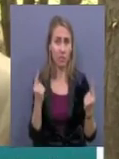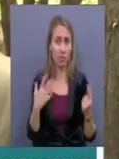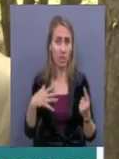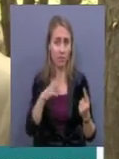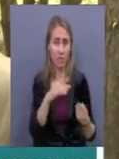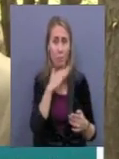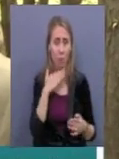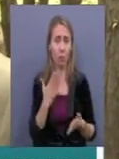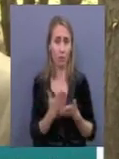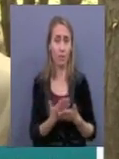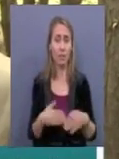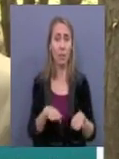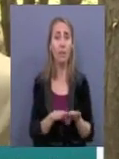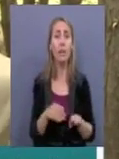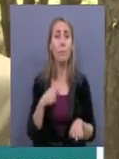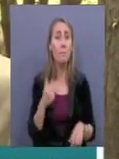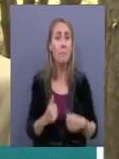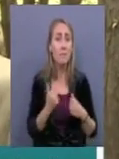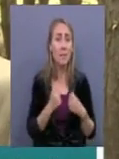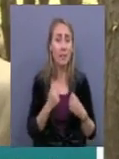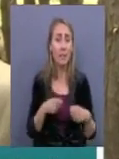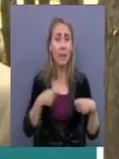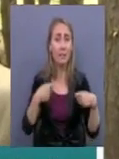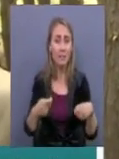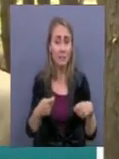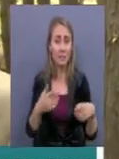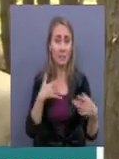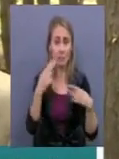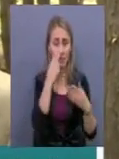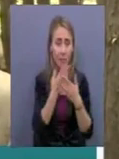Маңдай көзімізбен көргеннен жүрек көзімізбен, кеуде көзімізбен көрмейміз ғой көп нәрсені.